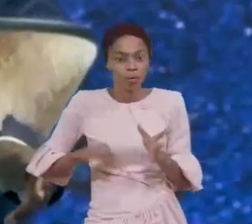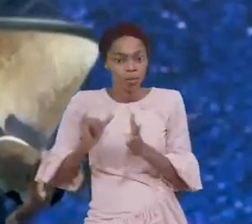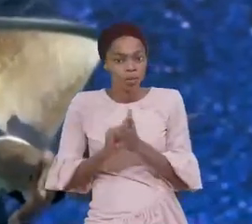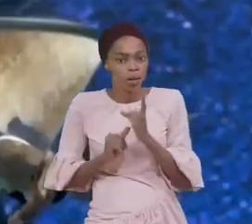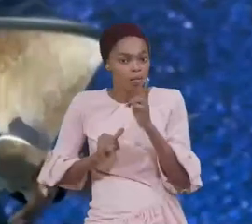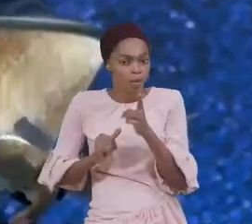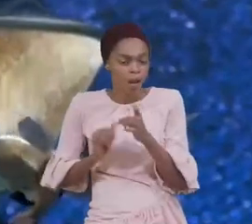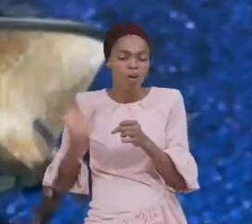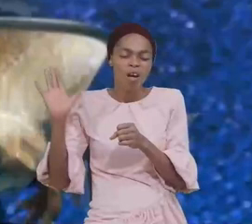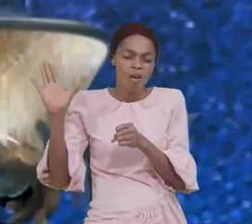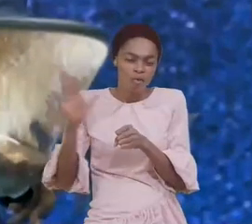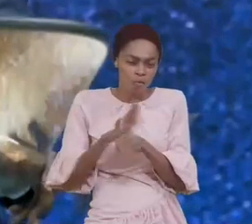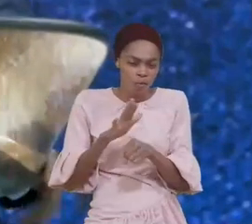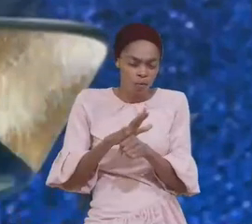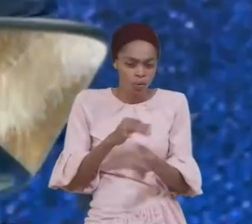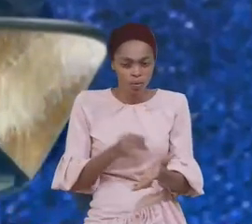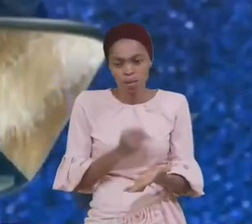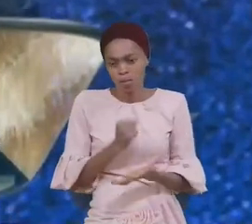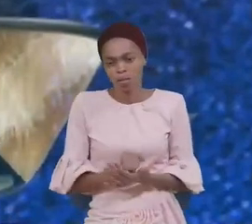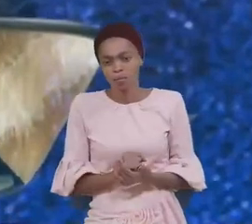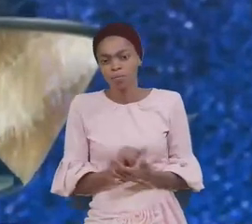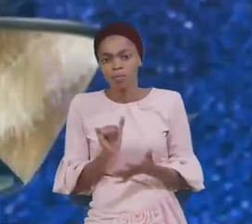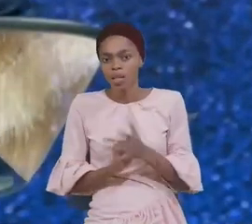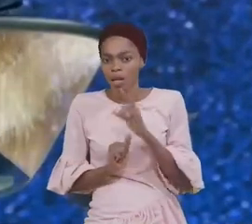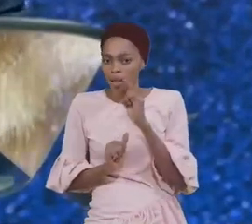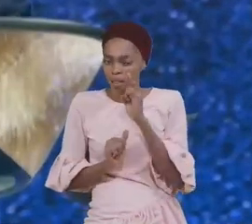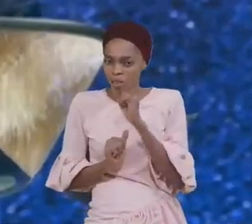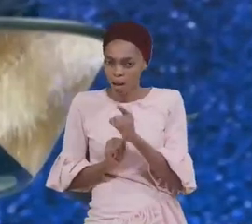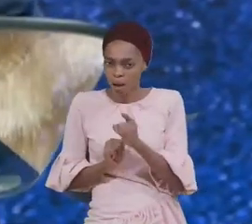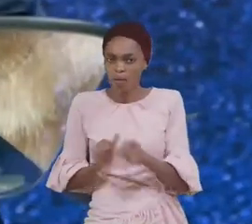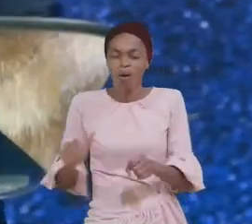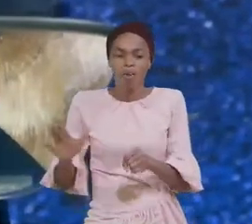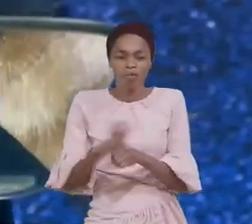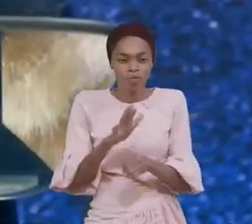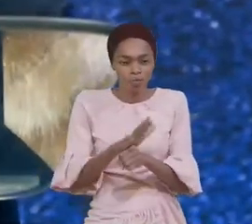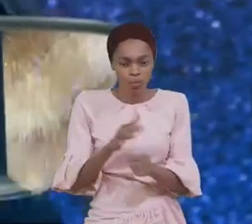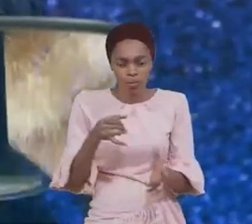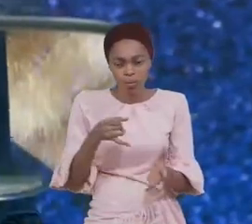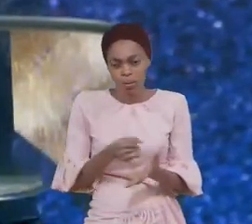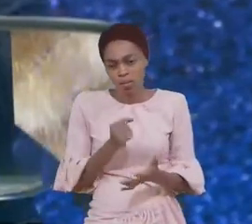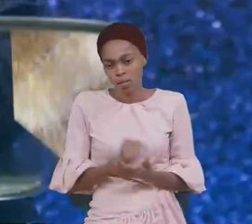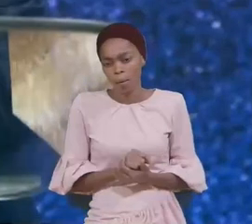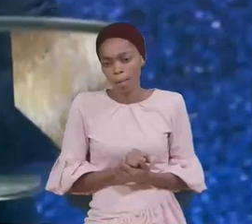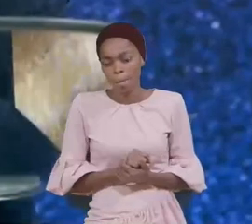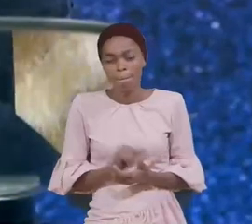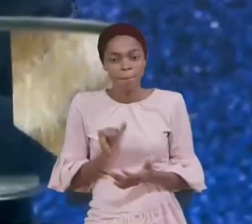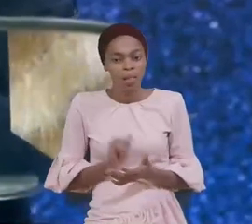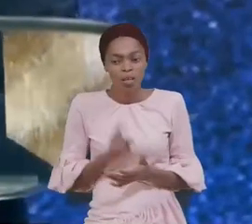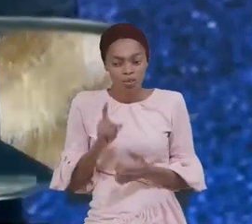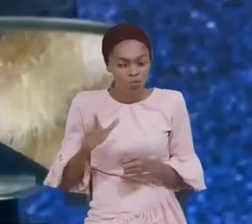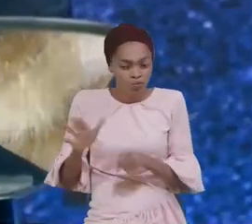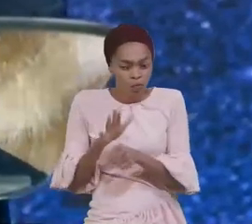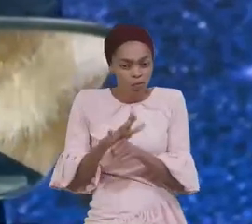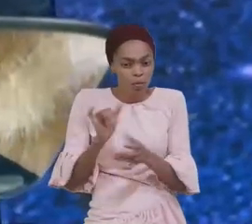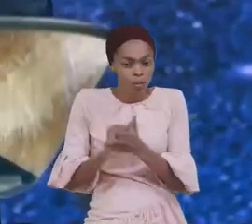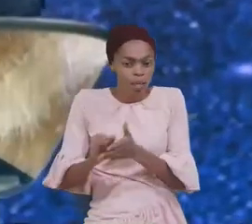bien remplir. Afin de le bien remplir. Que tu remplisses ce